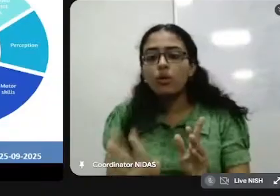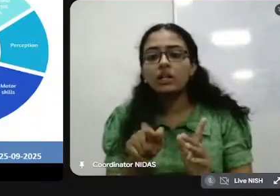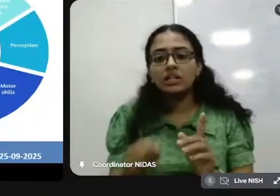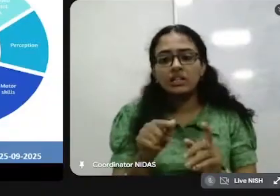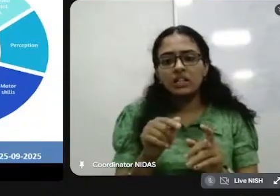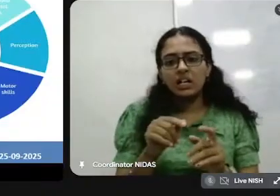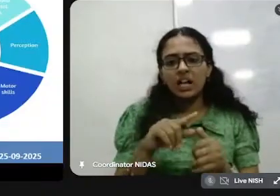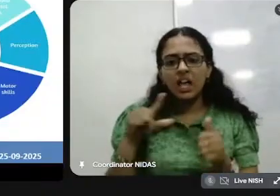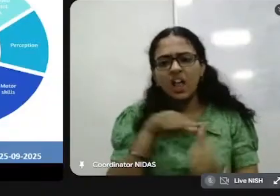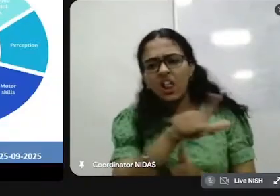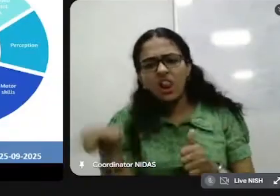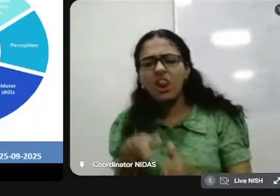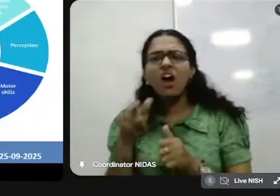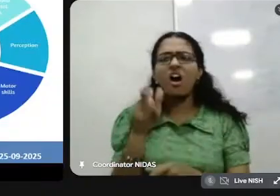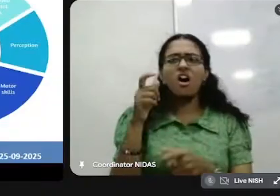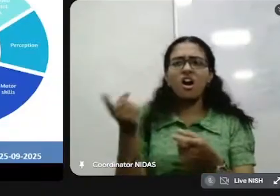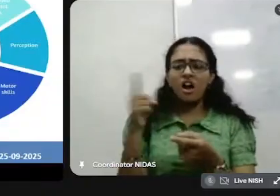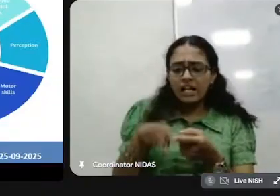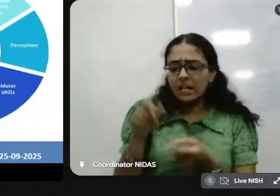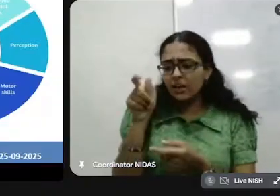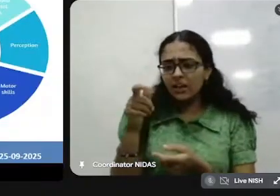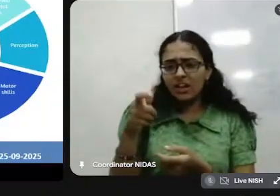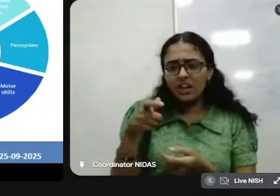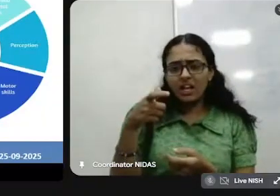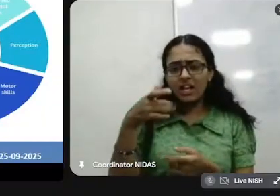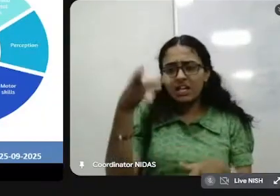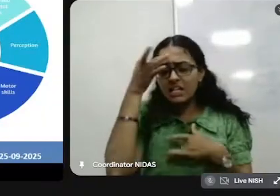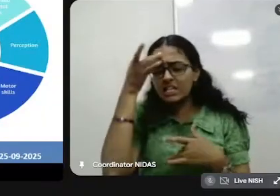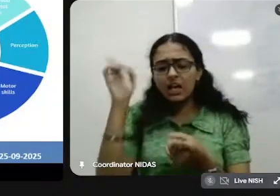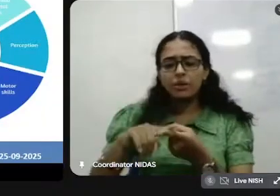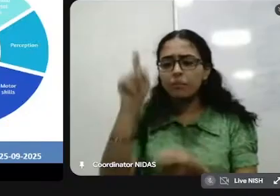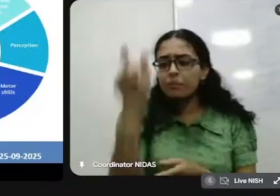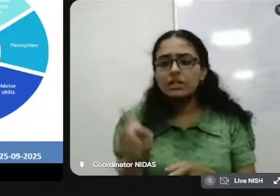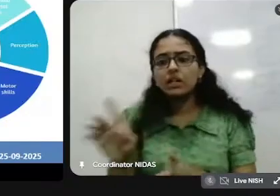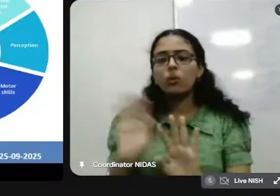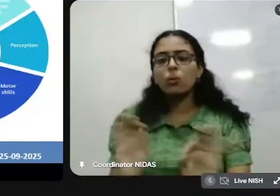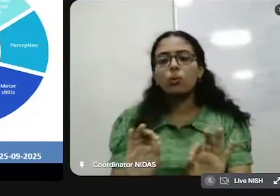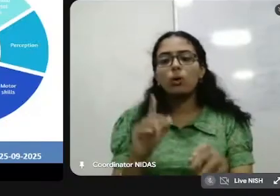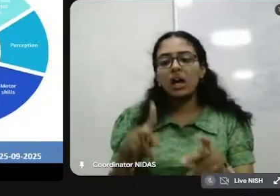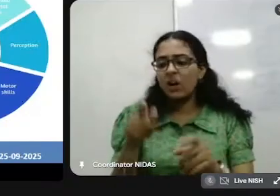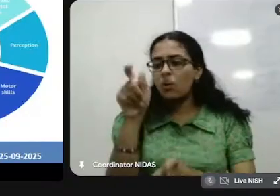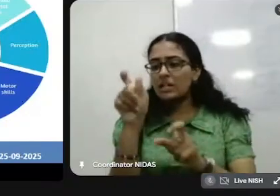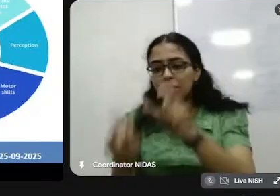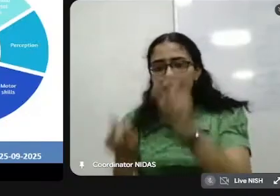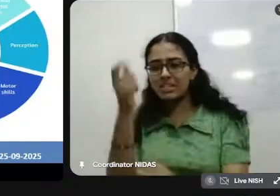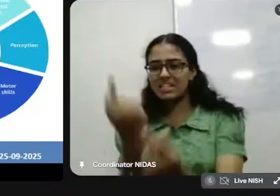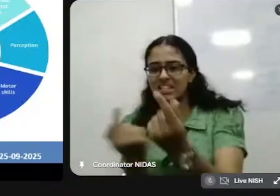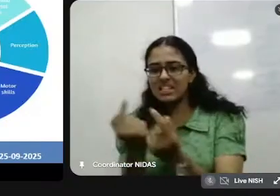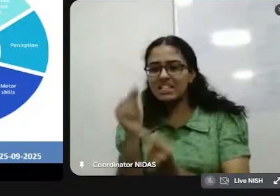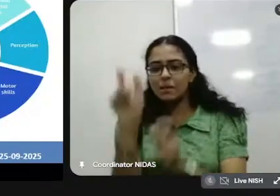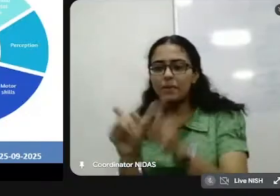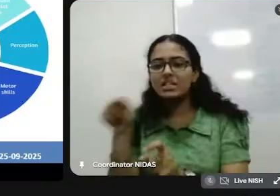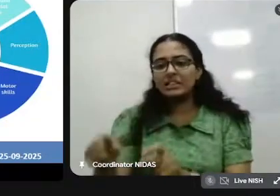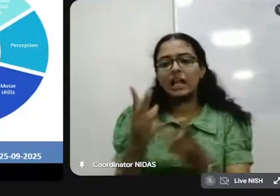എല്ലാ സ്ട്രോക്ക് ഉണ്ടാവില്ല. ഓരോരുത്തർക്കും സ്ട്രോക്കിന്റെ ബുദ്ധിമുട്ട് വ്യത്യസ്തമായിട്ടായിരിക്കാം വരാറ്. ചിലർക്ക്